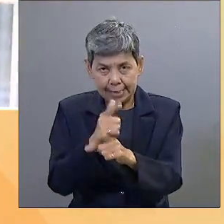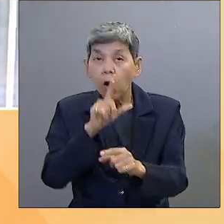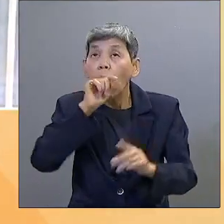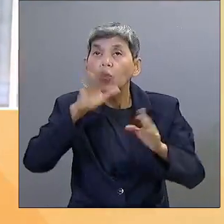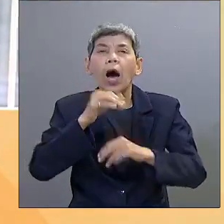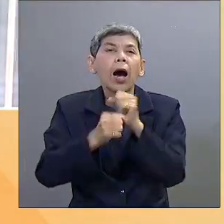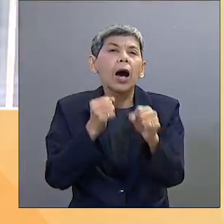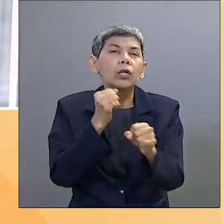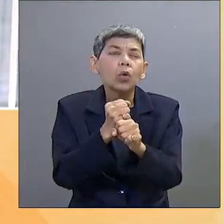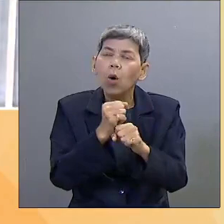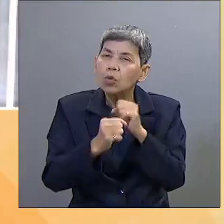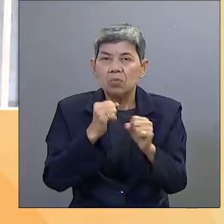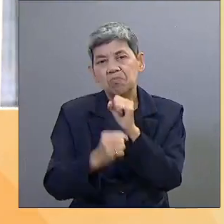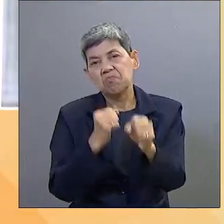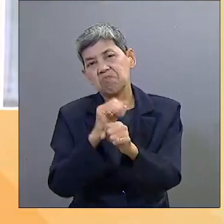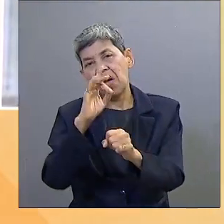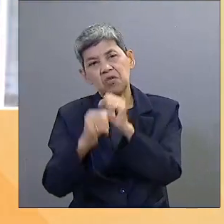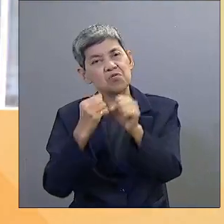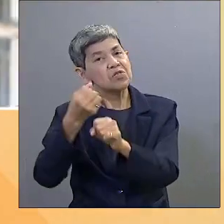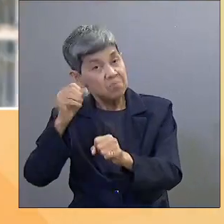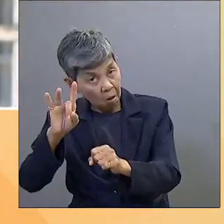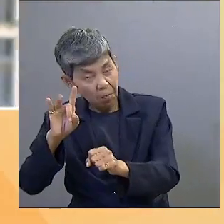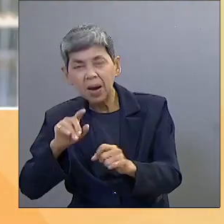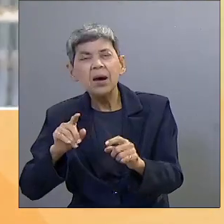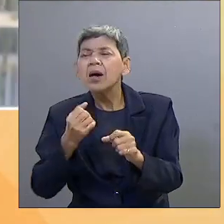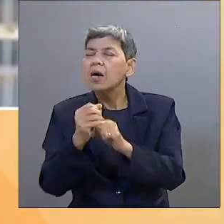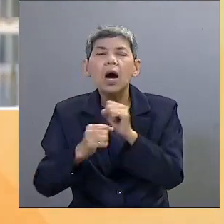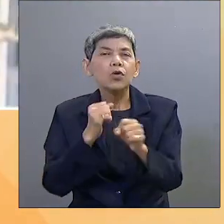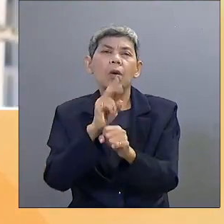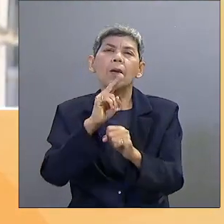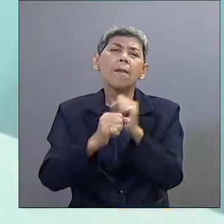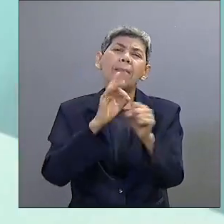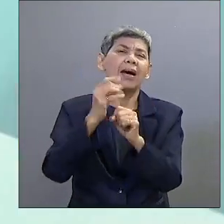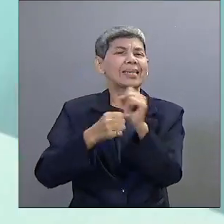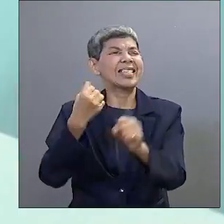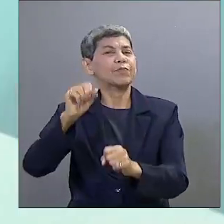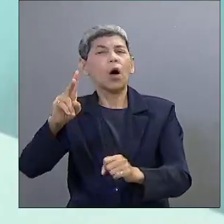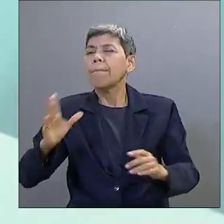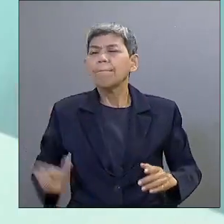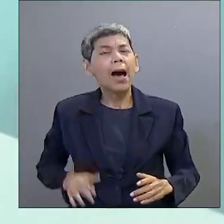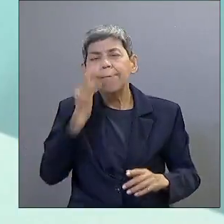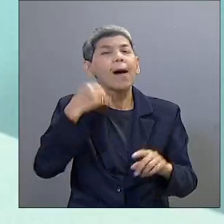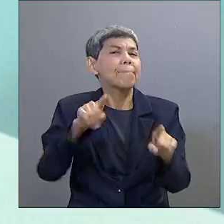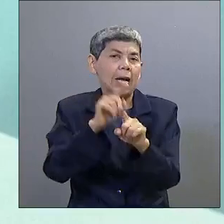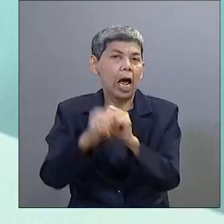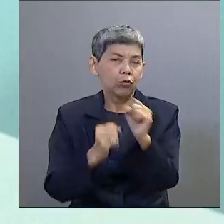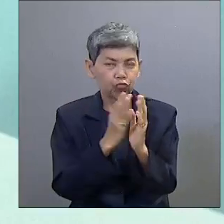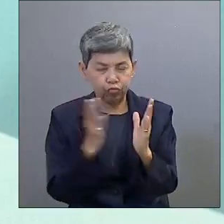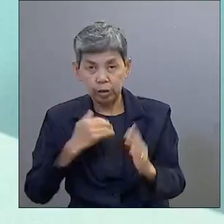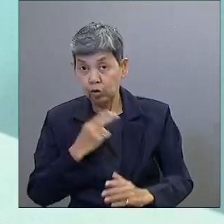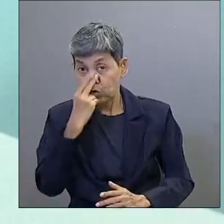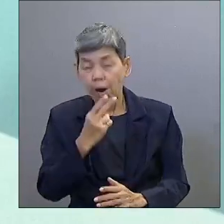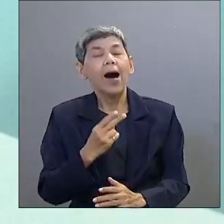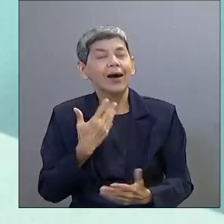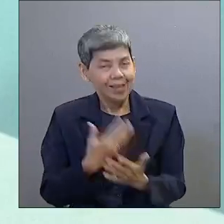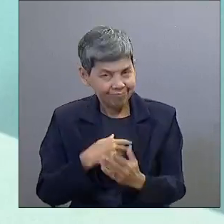ขามีอายุค่อนข้างยาวประมาณ 8-12 ปีคล้ายๆน้องหมาน้องแมวเหมือนกันนะ ค่ะใช่ค่ะใช่น่ารักทีเดียวนะคะคุณผู้ชมอาจจะเป็นอีกหนึ่งช่องทางสร้